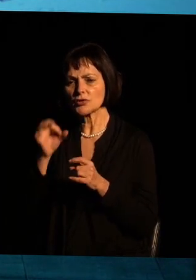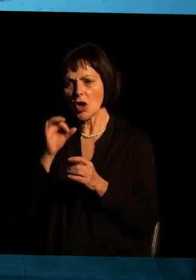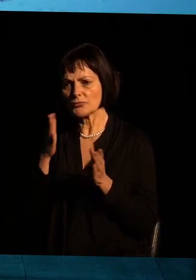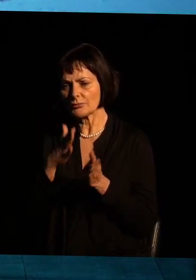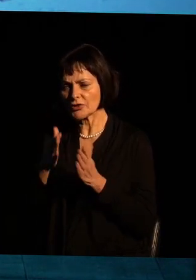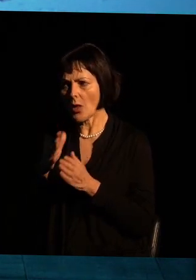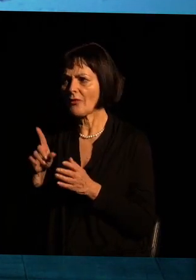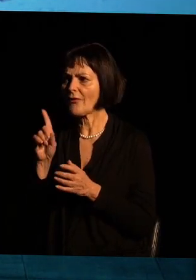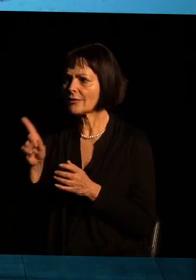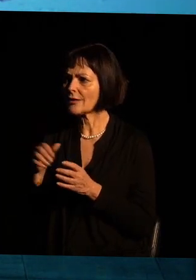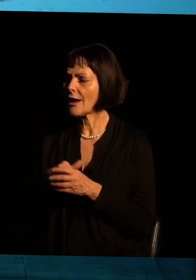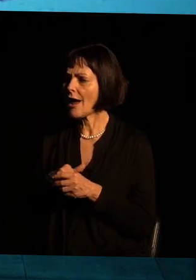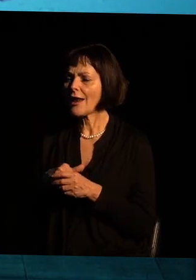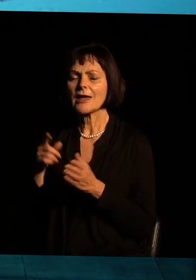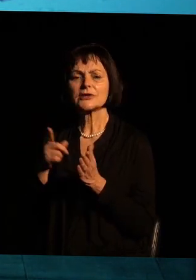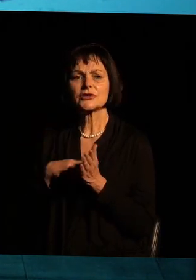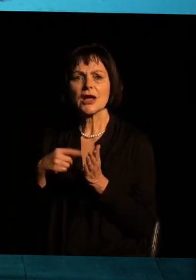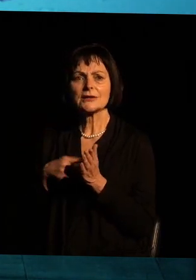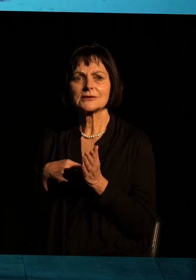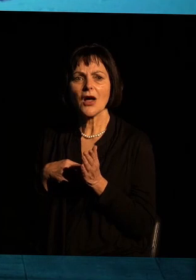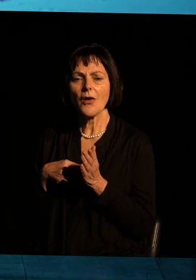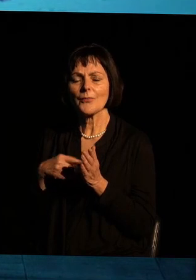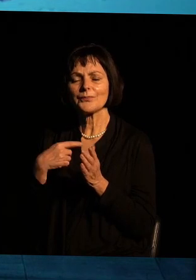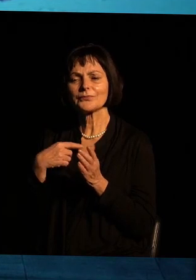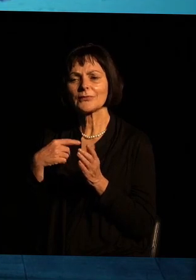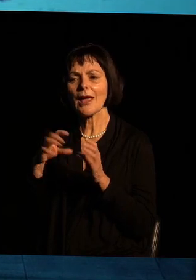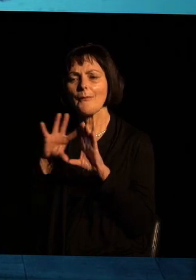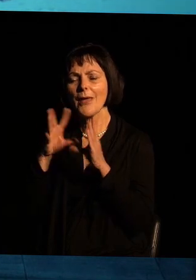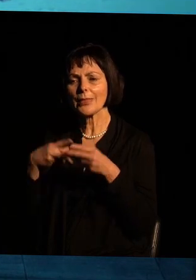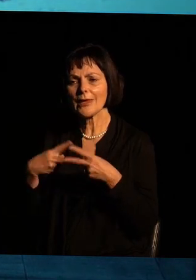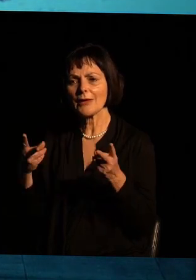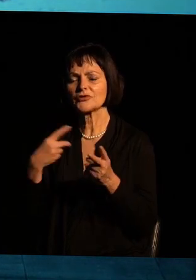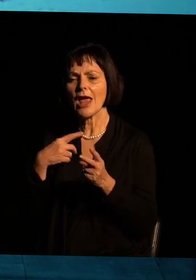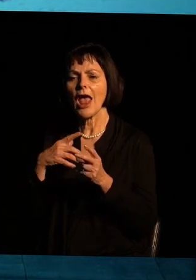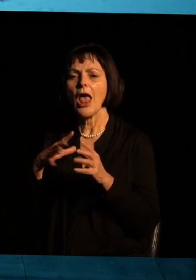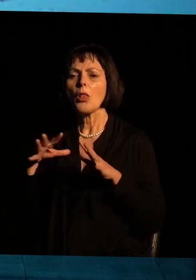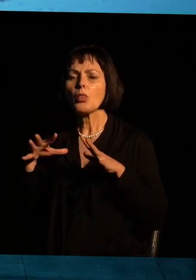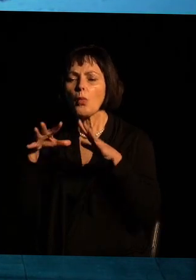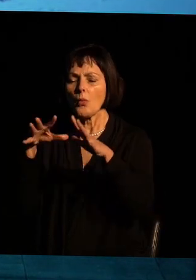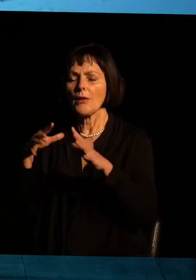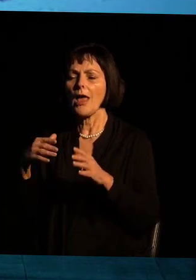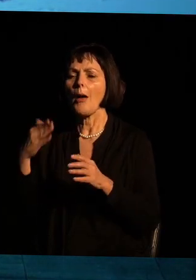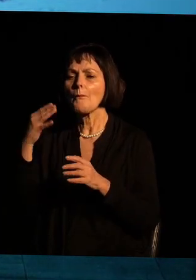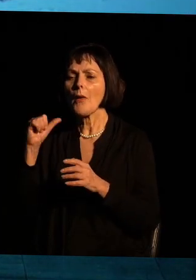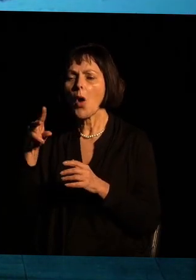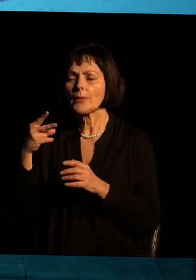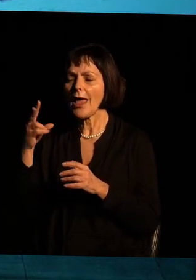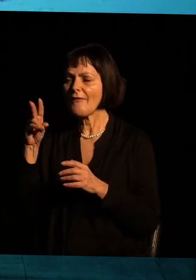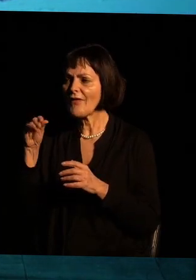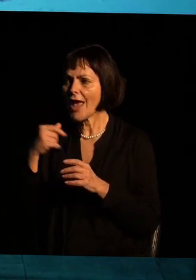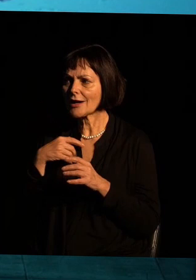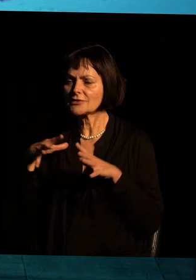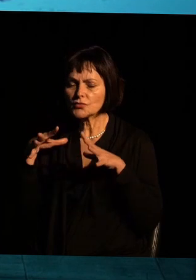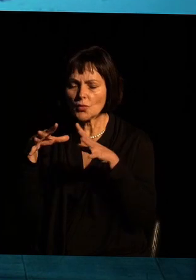ale bo często media przedstawiają nam, że wchodzą jakieś tłumy na Mount Everest, wchodzą na tam co innego,